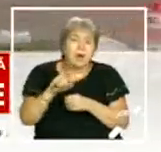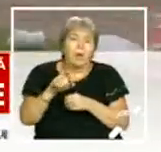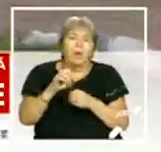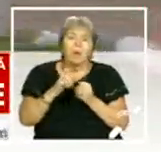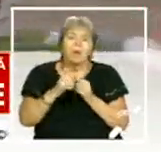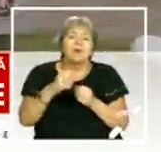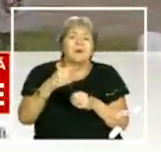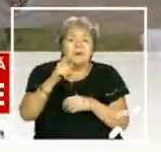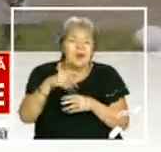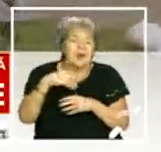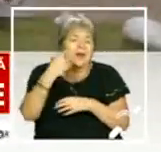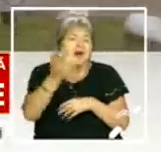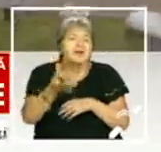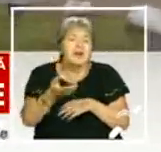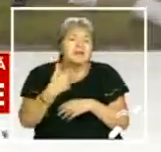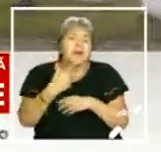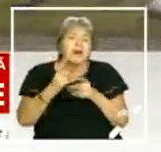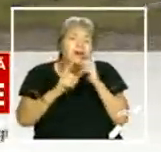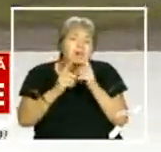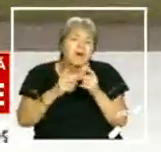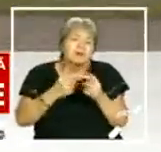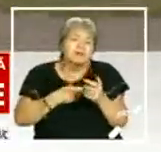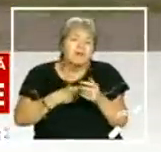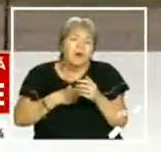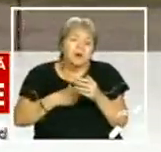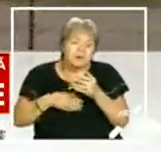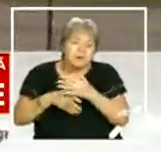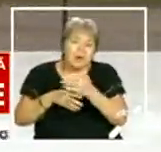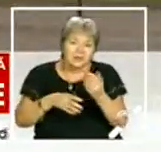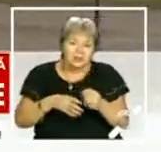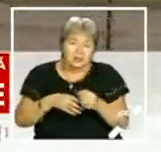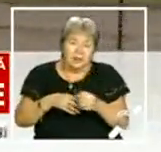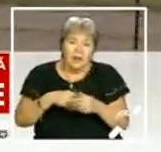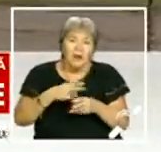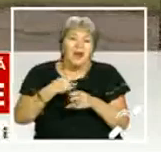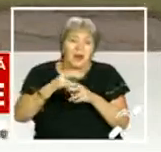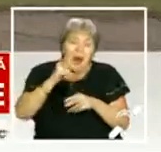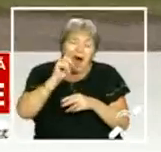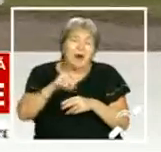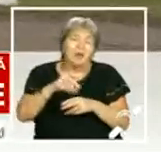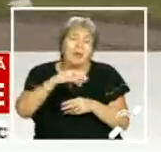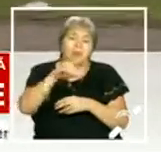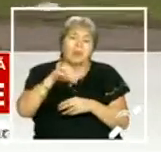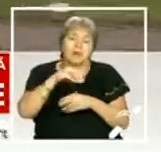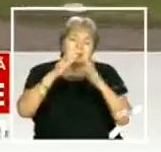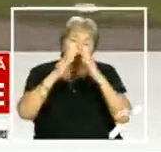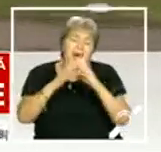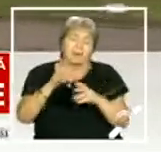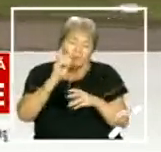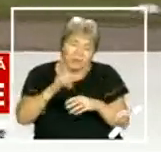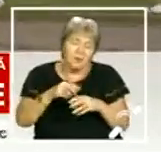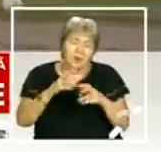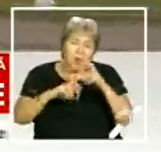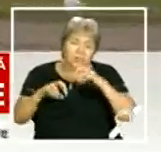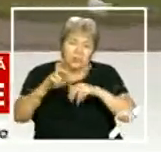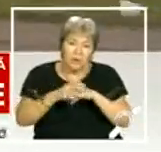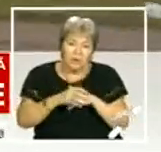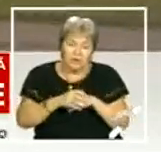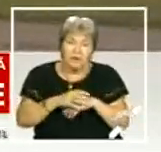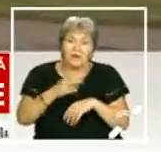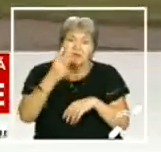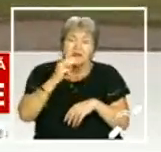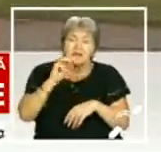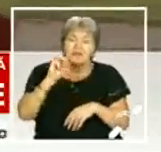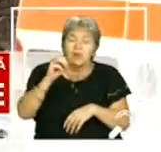le-am pus la dispoziție. E clar că și la noi mai sunt unele lucruri de luat în calcul. Grupul de cercetași, în total 39